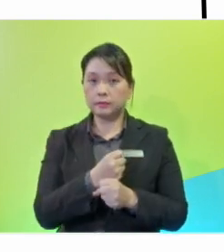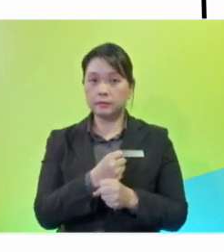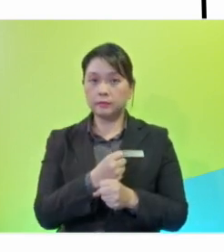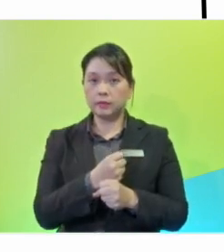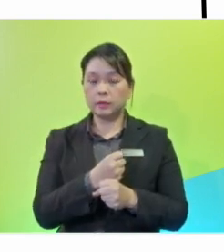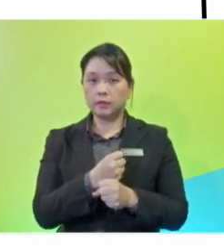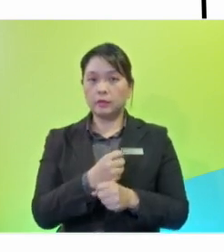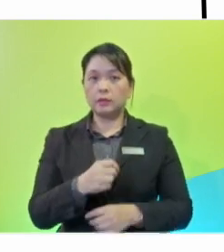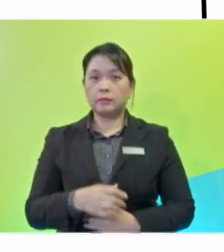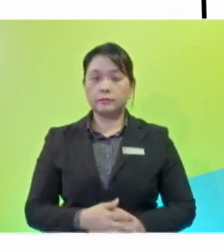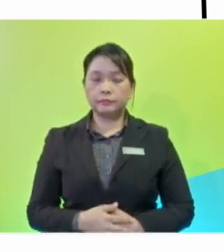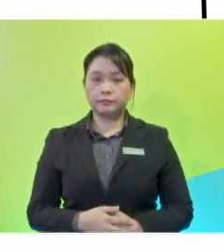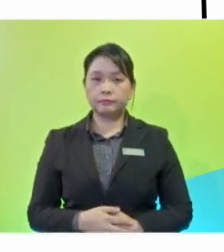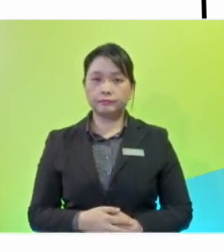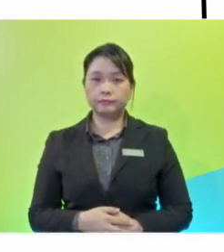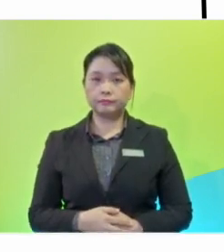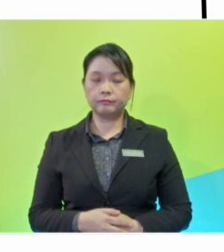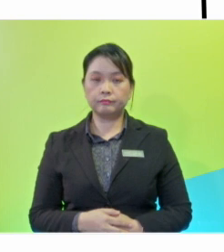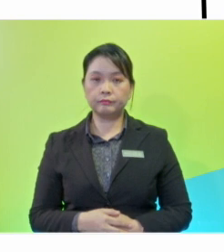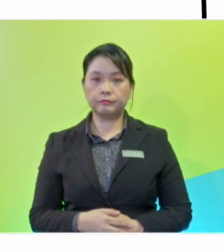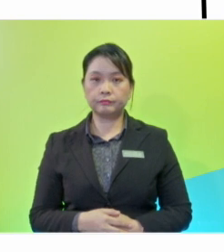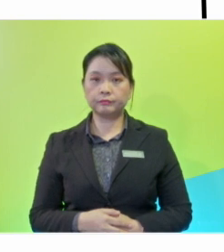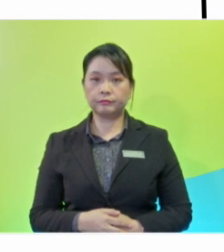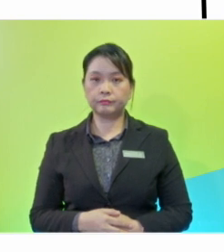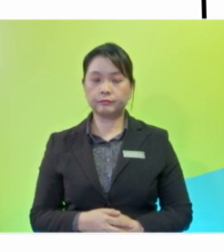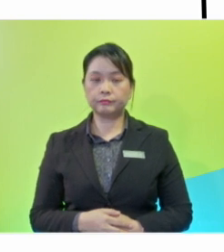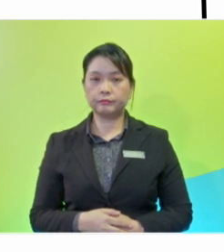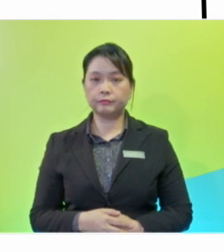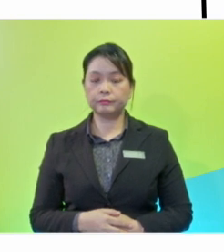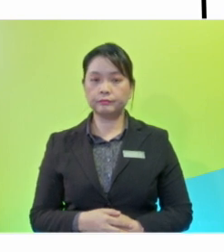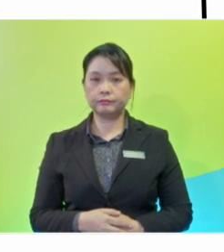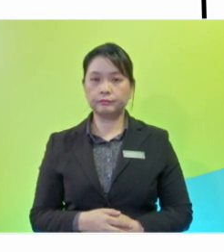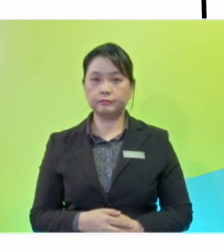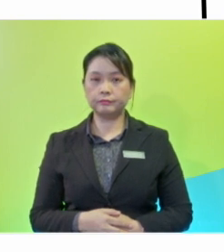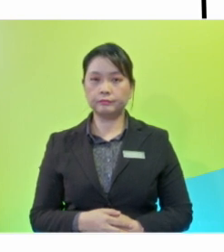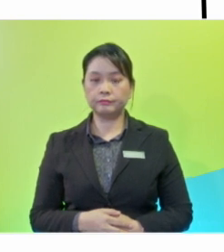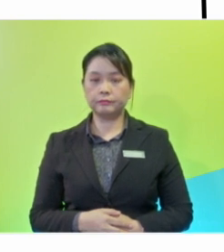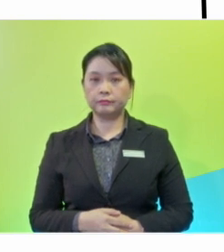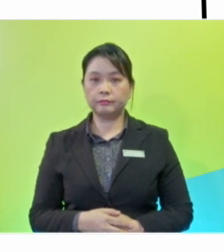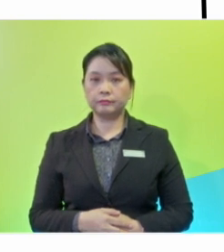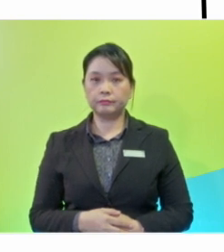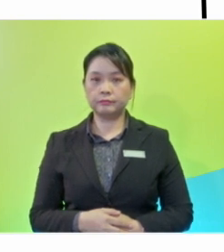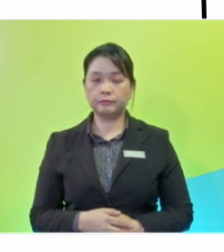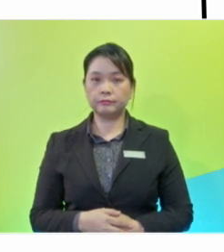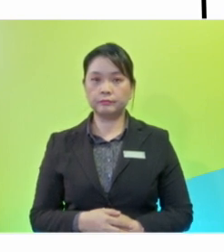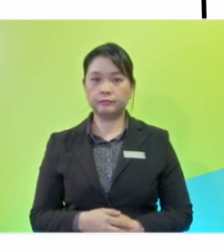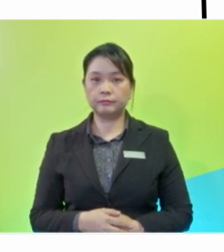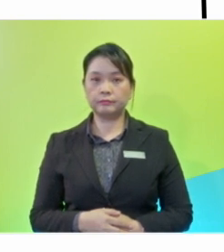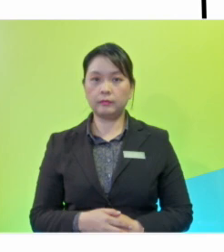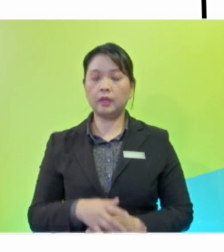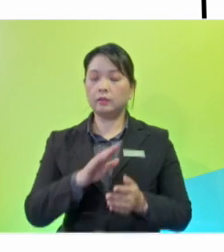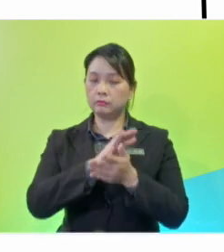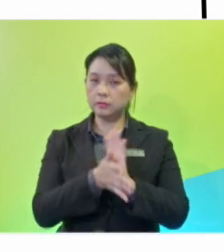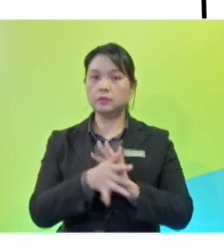10 Oke 24 pindah jadi tambah 24 dapat 14 sama 2 maka